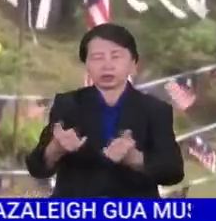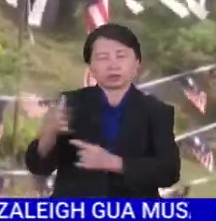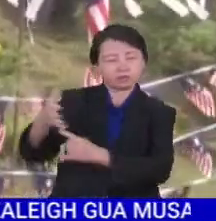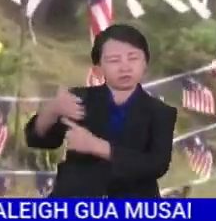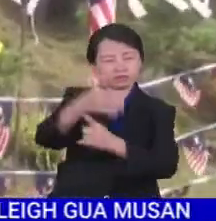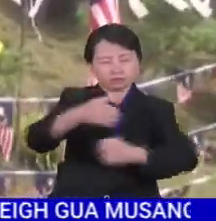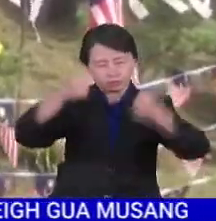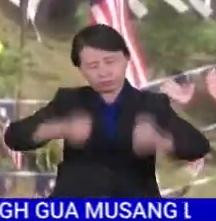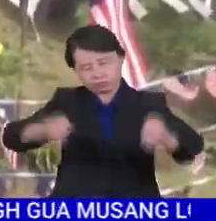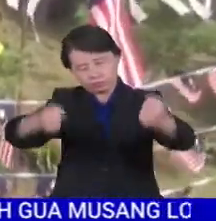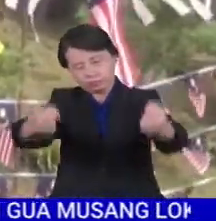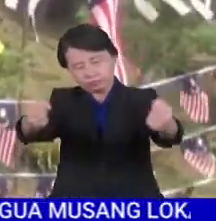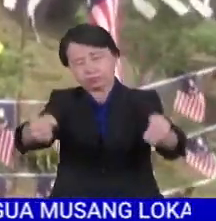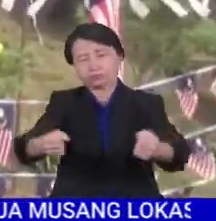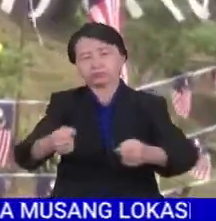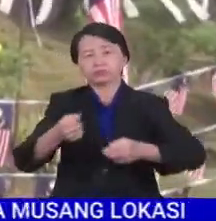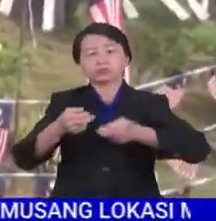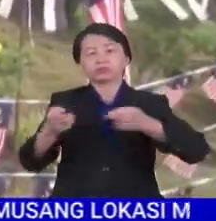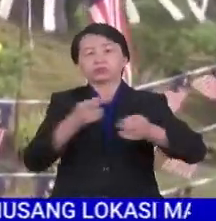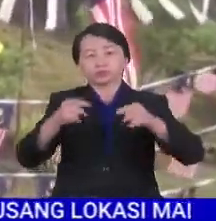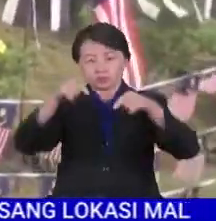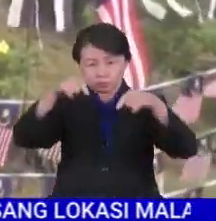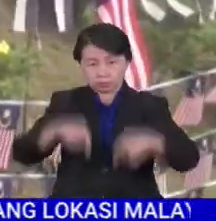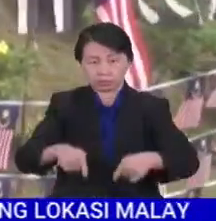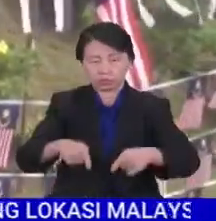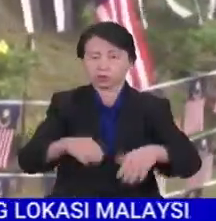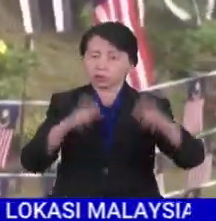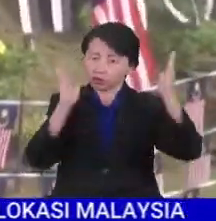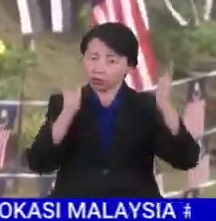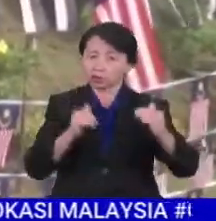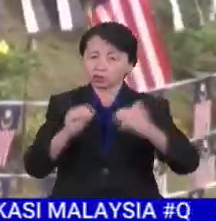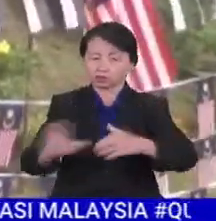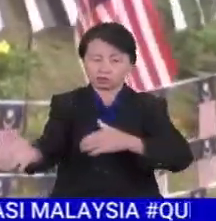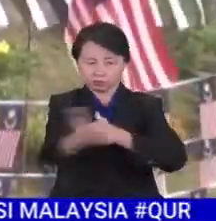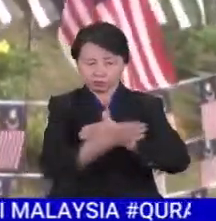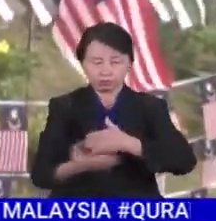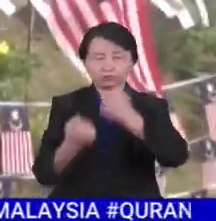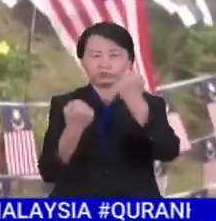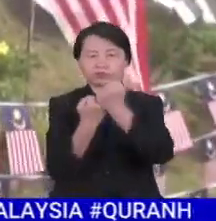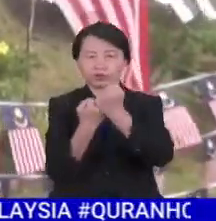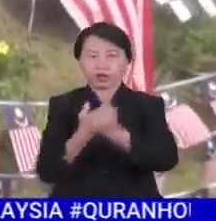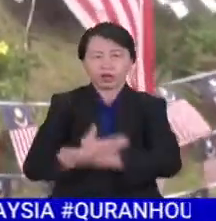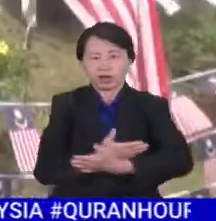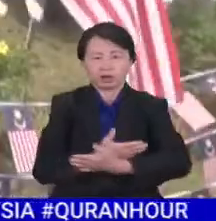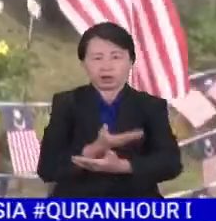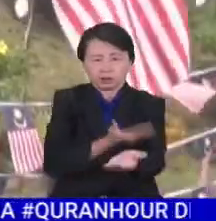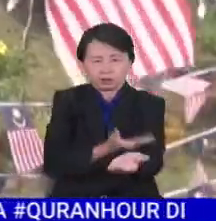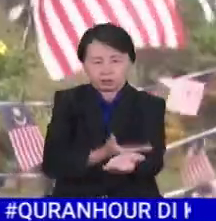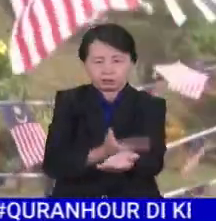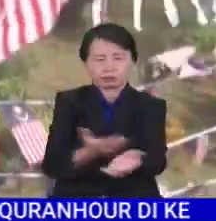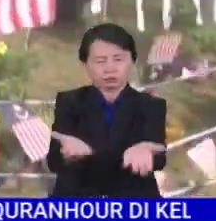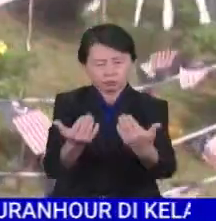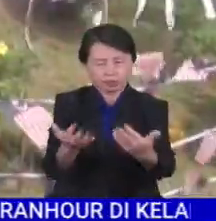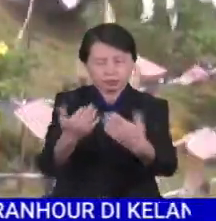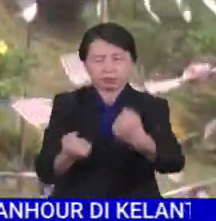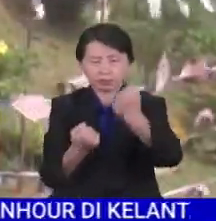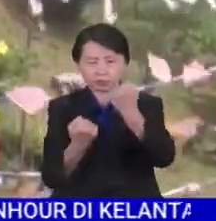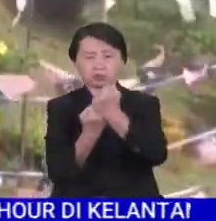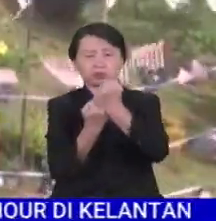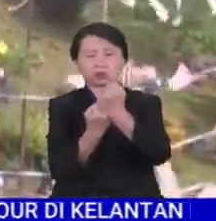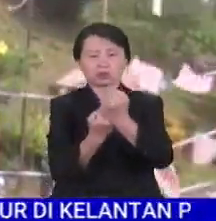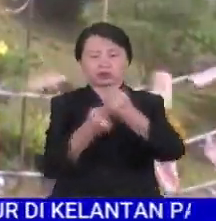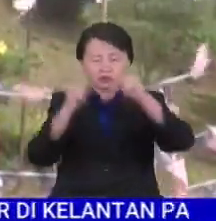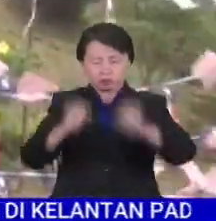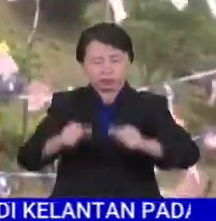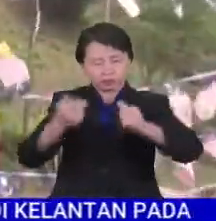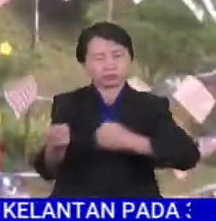sini, kami pihak pengurusan di sini mengharapkan sokongan daripada anak-anak generasi, generasi supaya